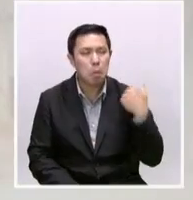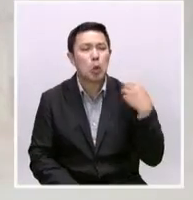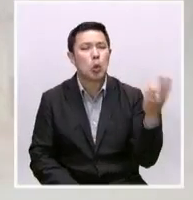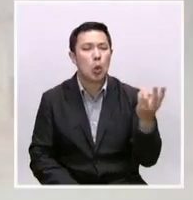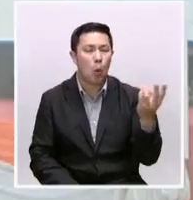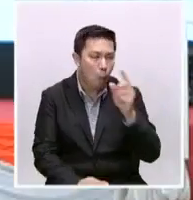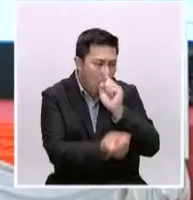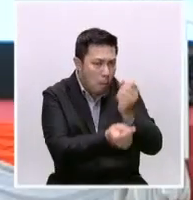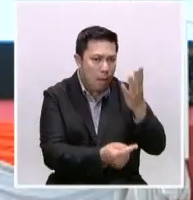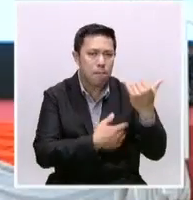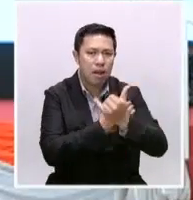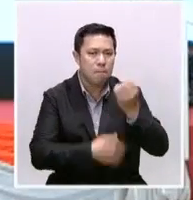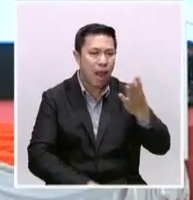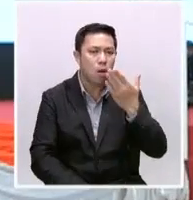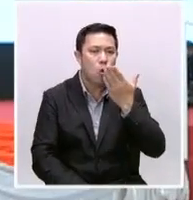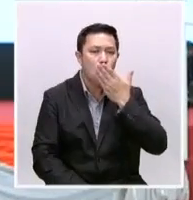ค่ะ